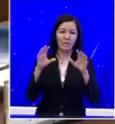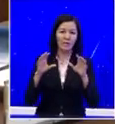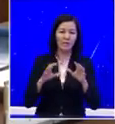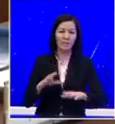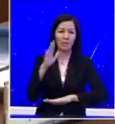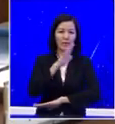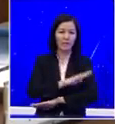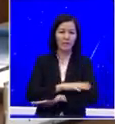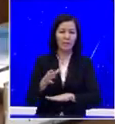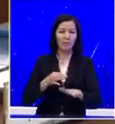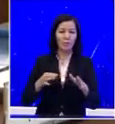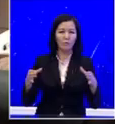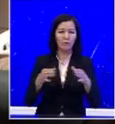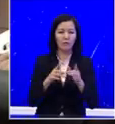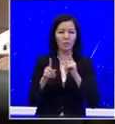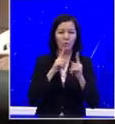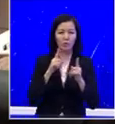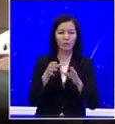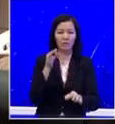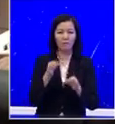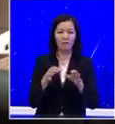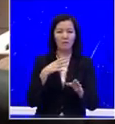талап тәртіп облыстық штаб отырысында талқыланды.